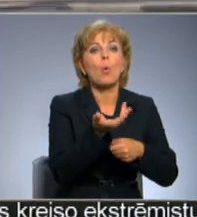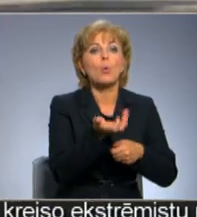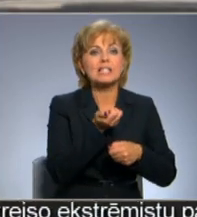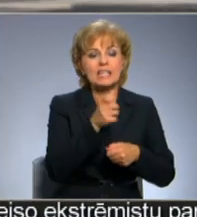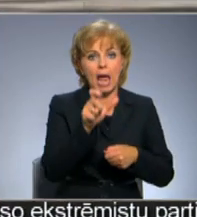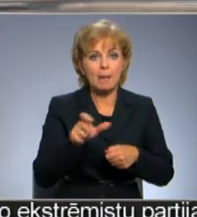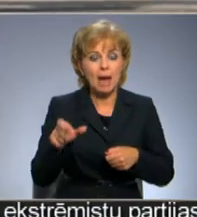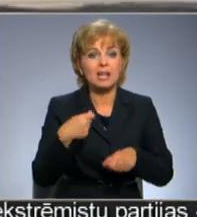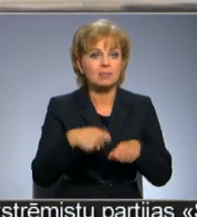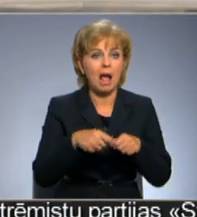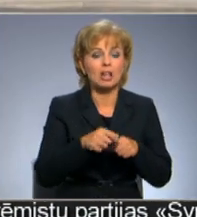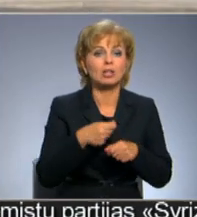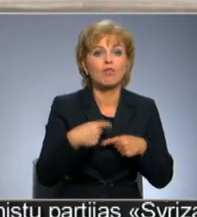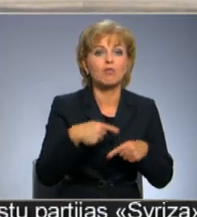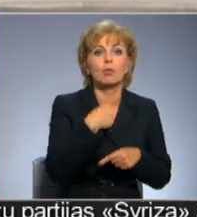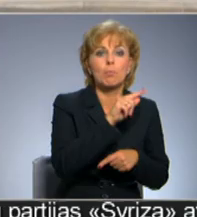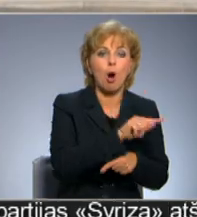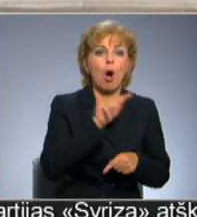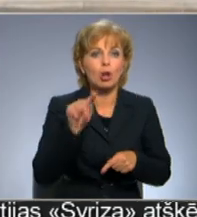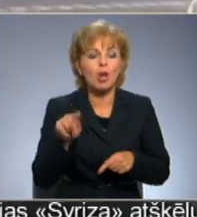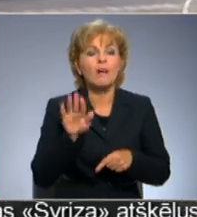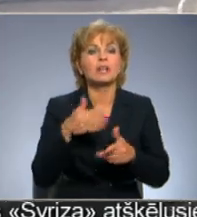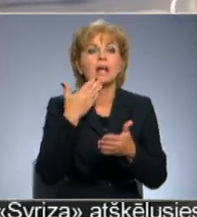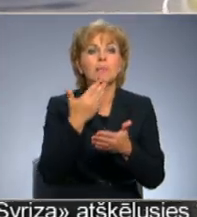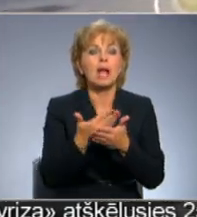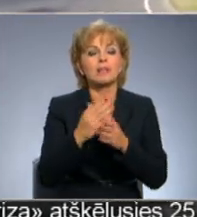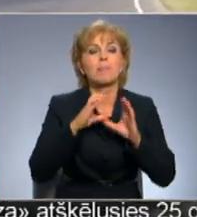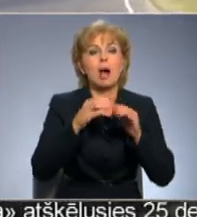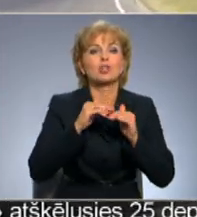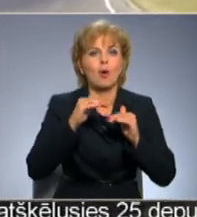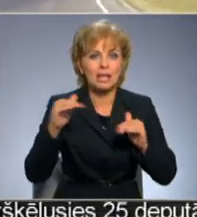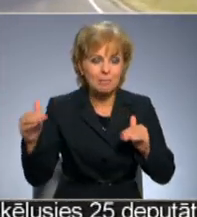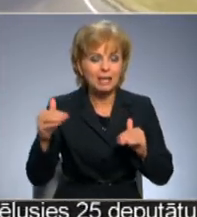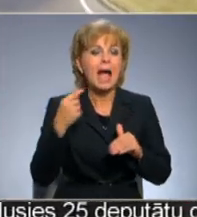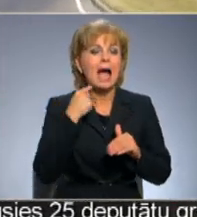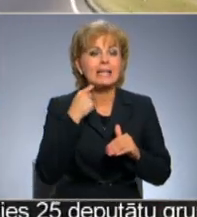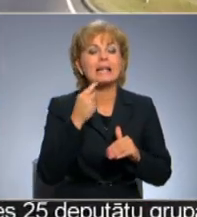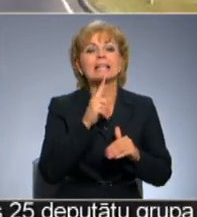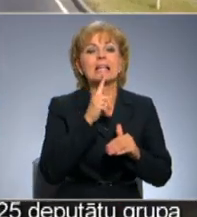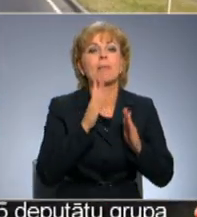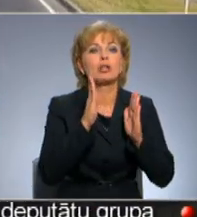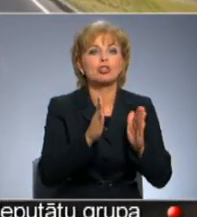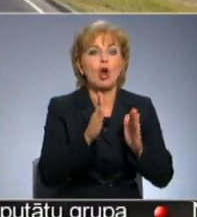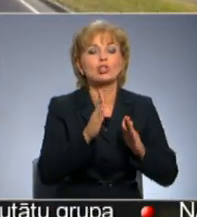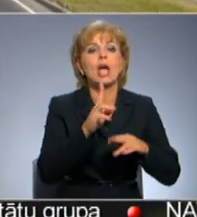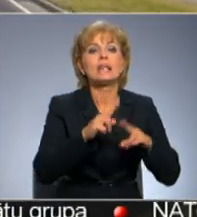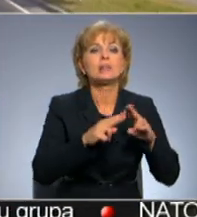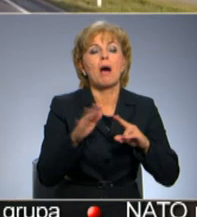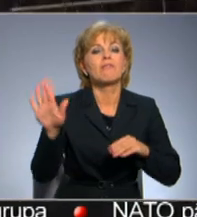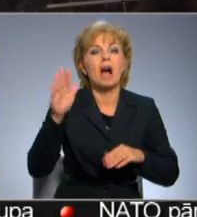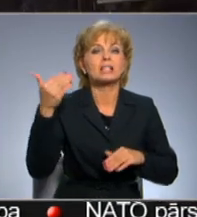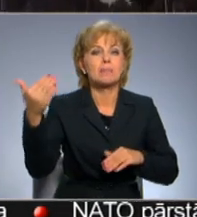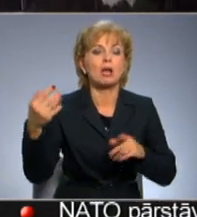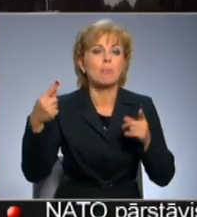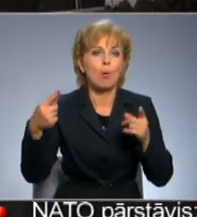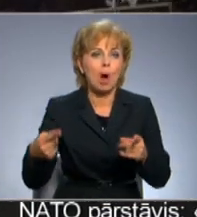futbolu, piemēram, tad viņi noteikti varētu pretendēt uz kādu pasaules līmeni. Jāteic, ka uz Rīgas Liepājas šosejas tiek izbūvēti arī valstī piederošie